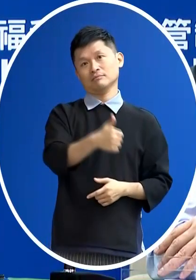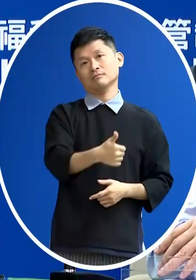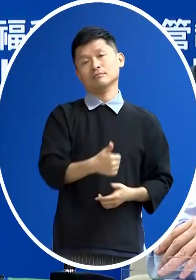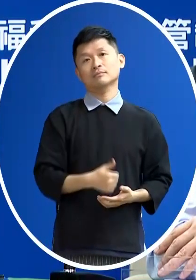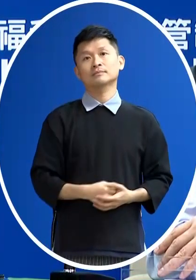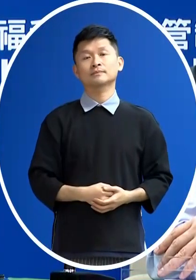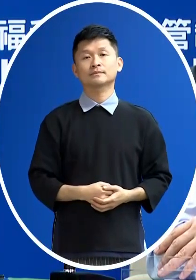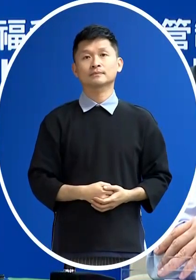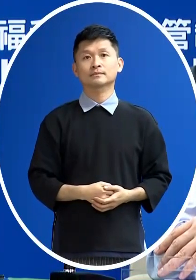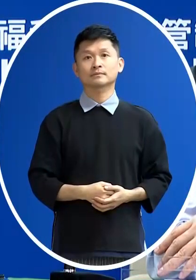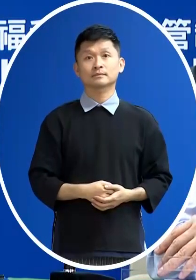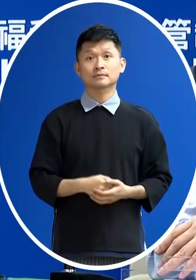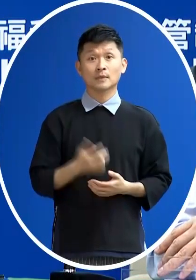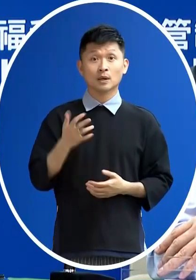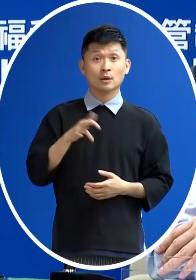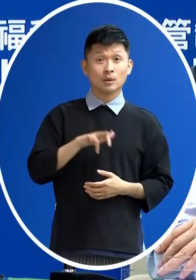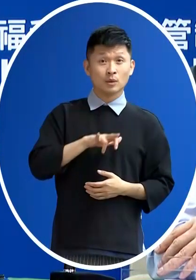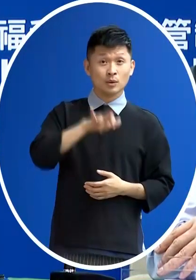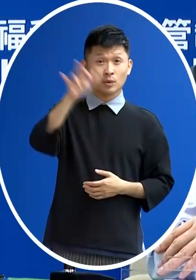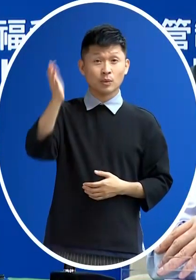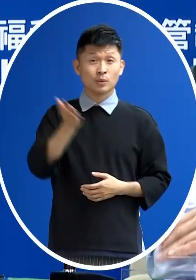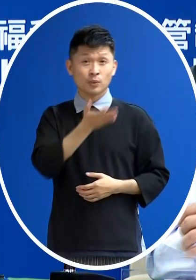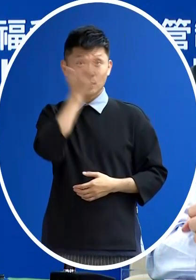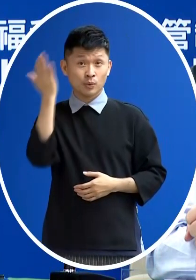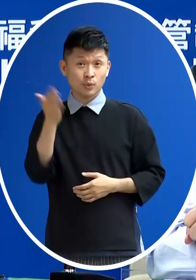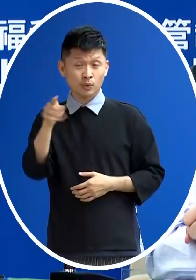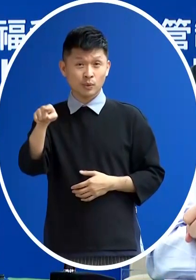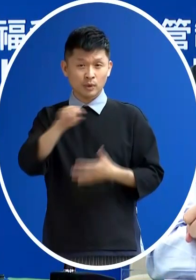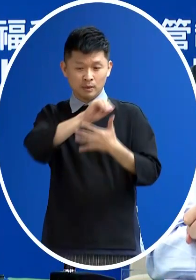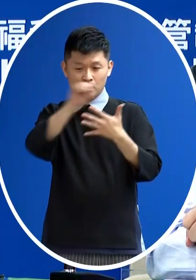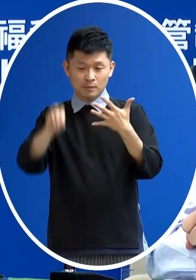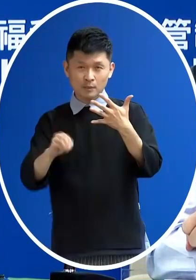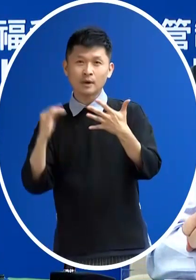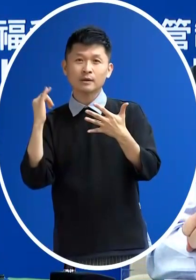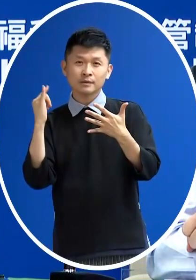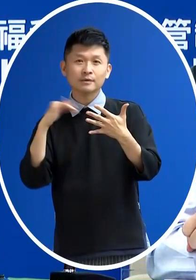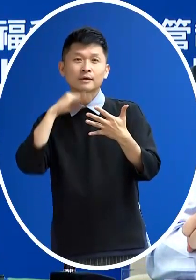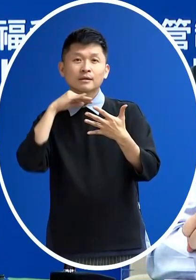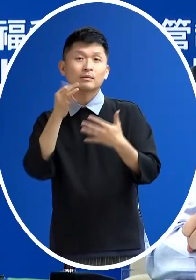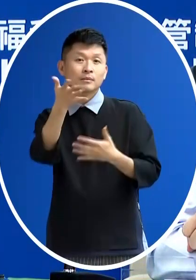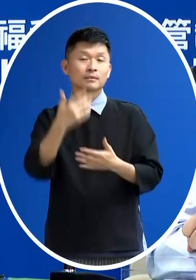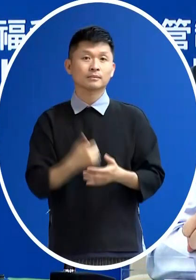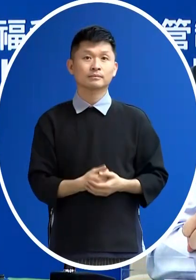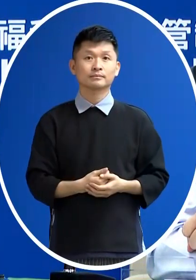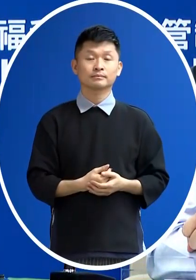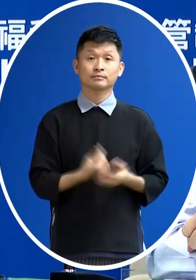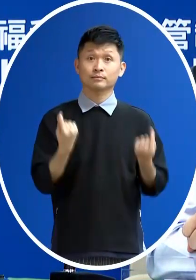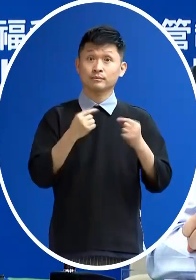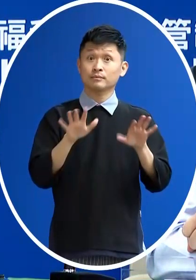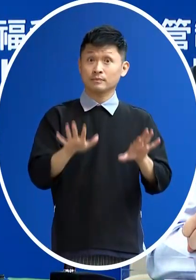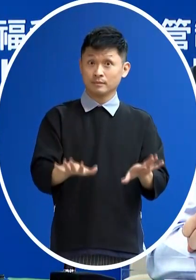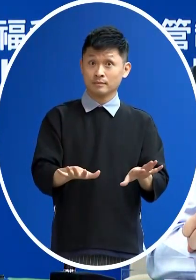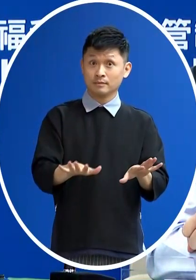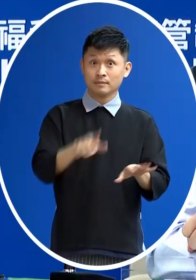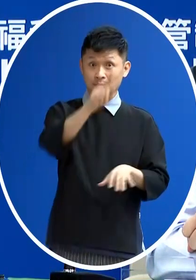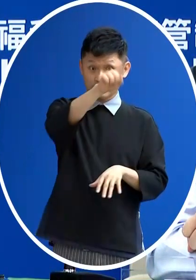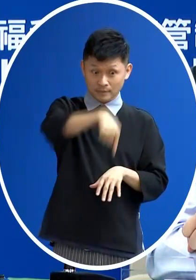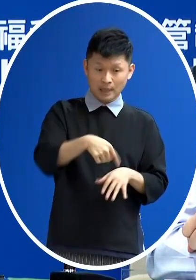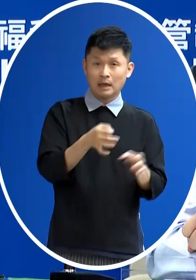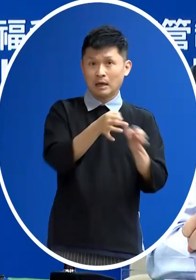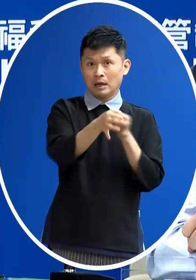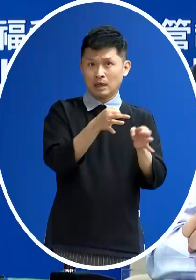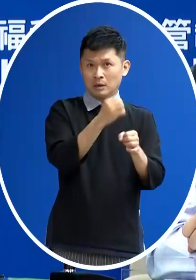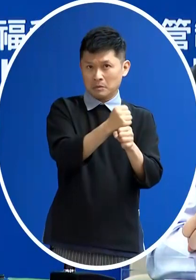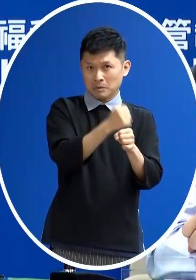之所以为什么把这旅游放得比较后面呢？哈，我也可以简单讲说，比如我们今天要来的是一个商务